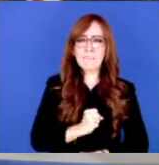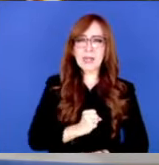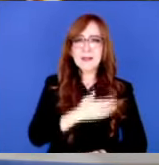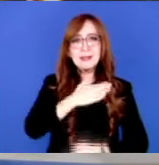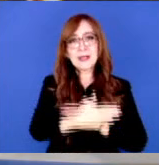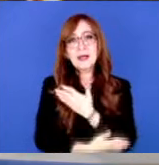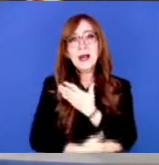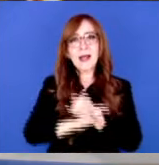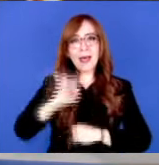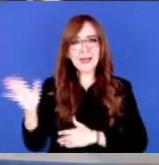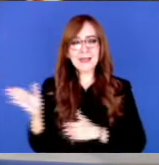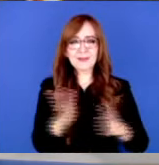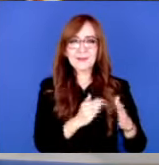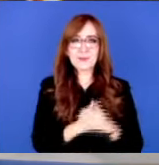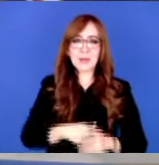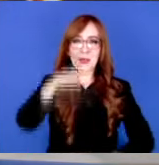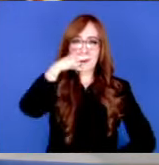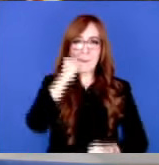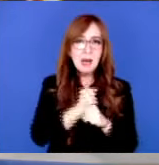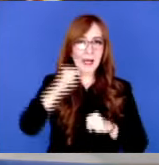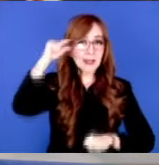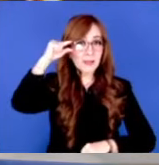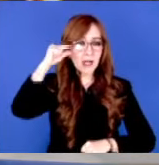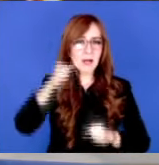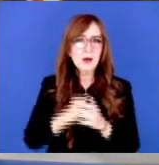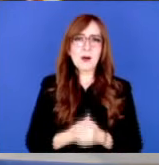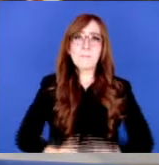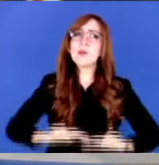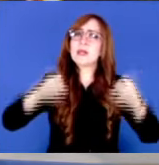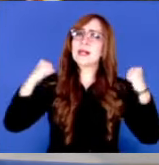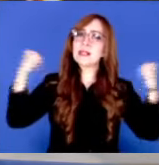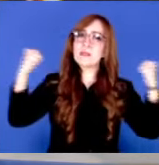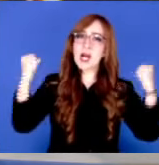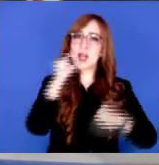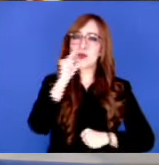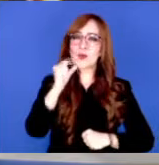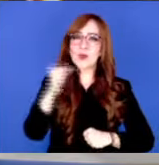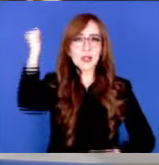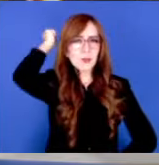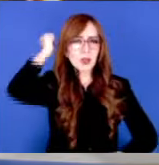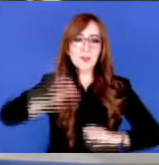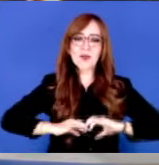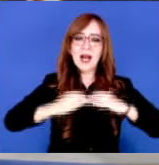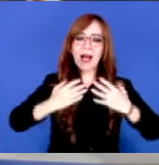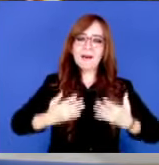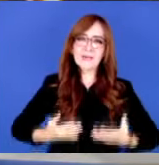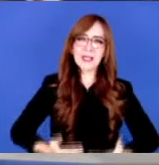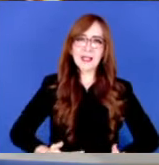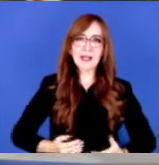urut 2 Gibran Rakabuming Raka memberi semangat kepada ibu-ibu hamil yang akan melahirkan generasi emas Indonesia.